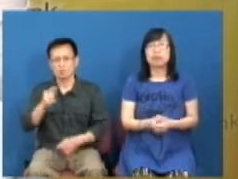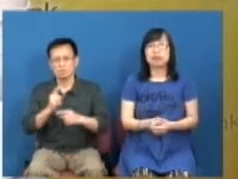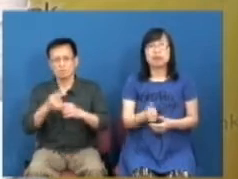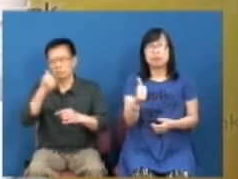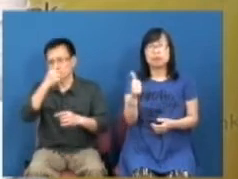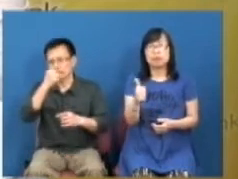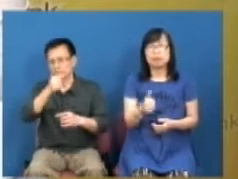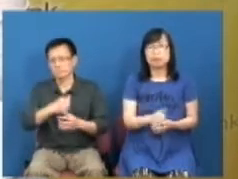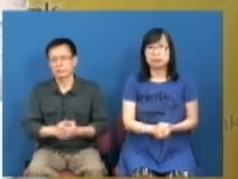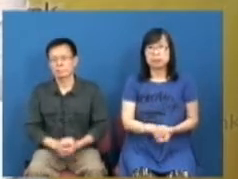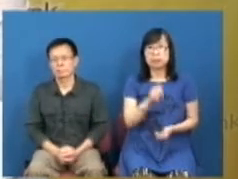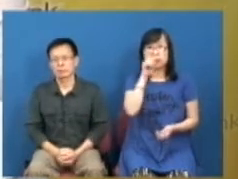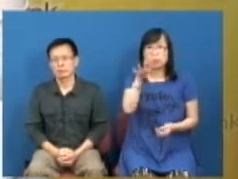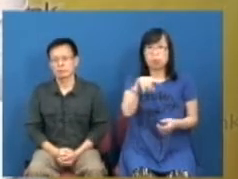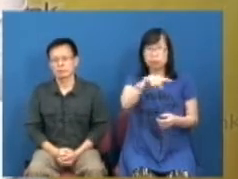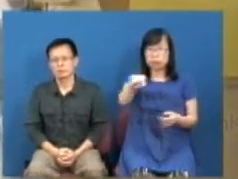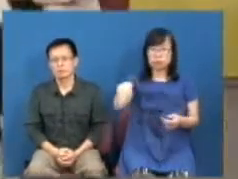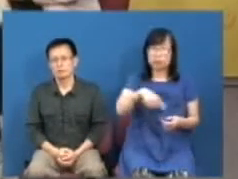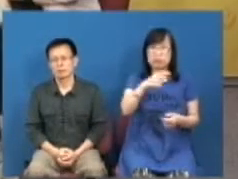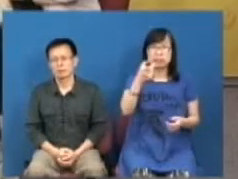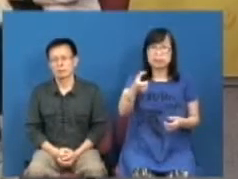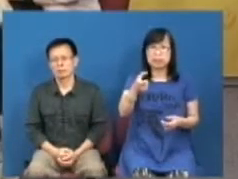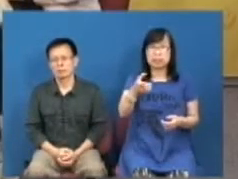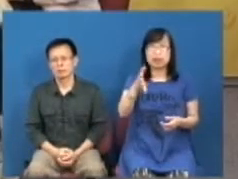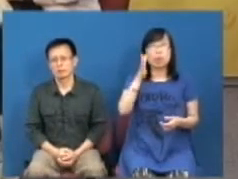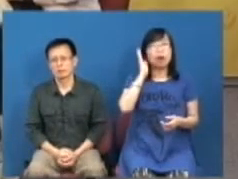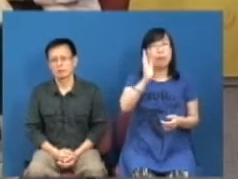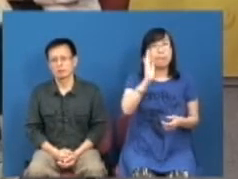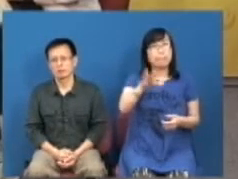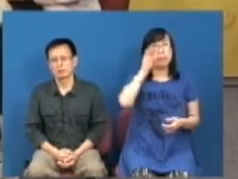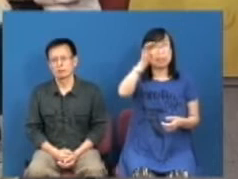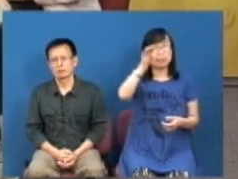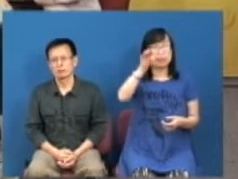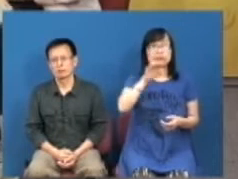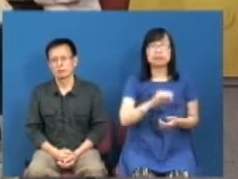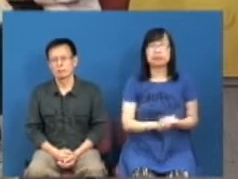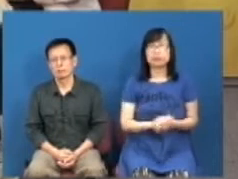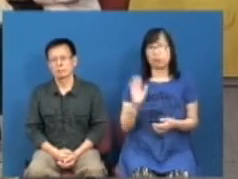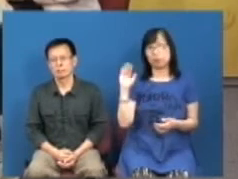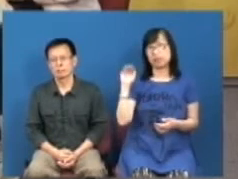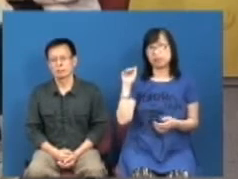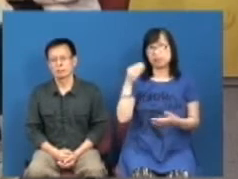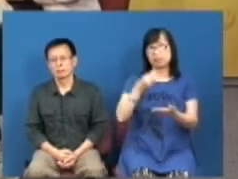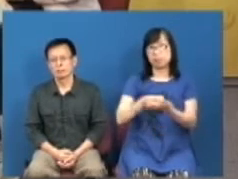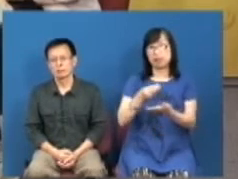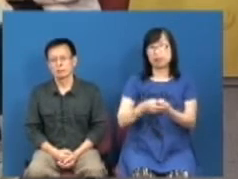厲害啦。 嚇，淨係講個地價嗰啲嘢都要補成接近500億。嚇，500億即係可以